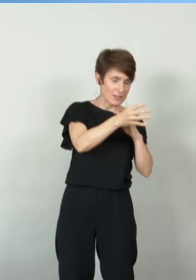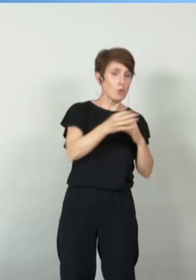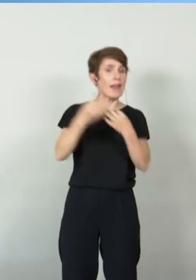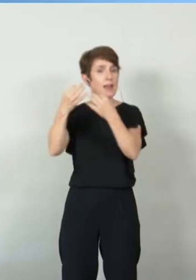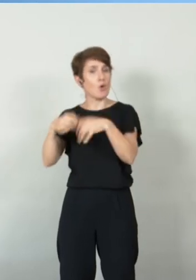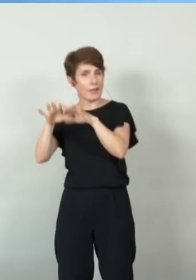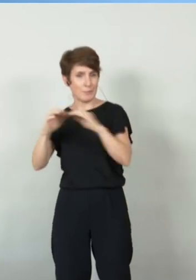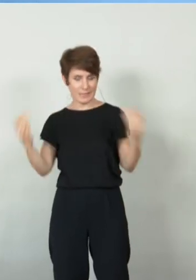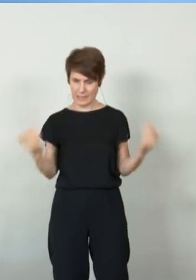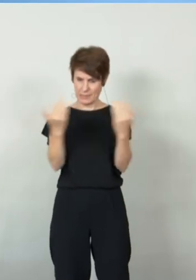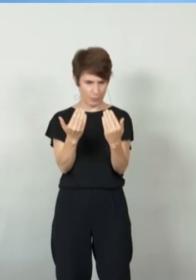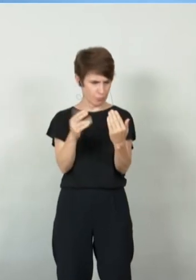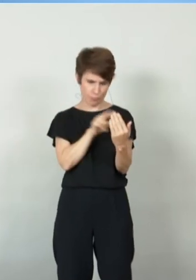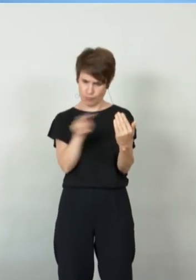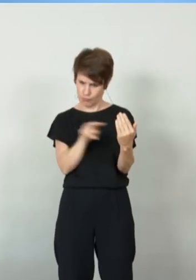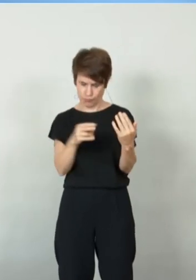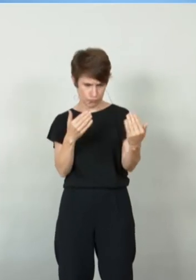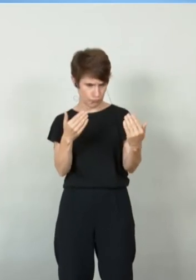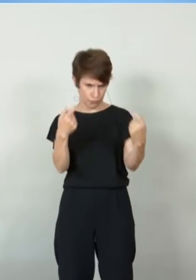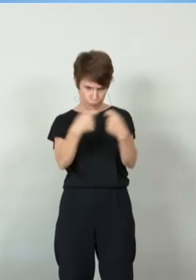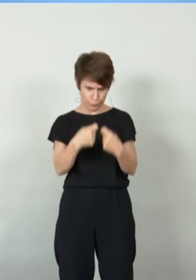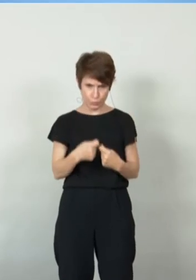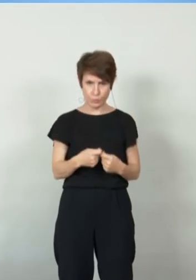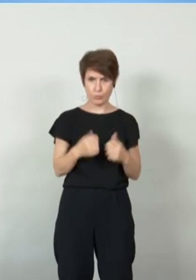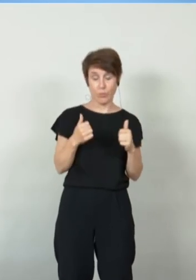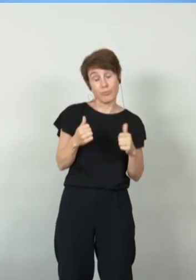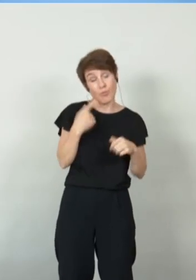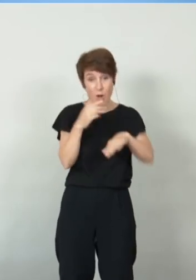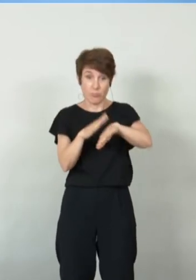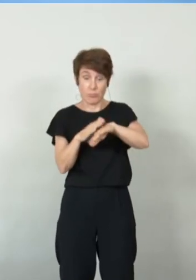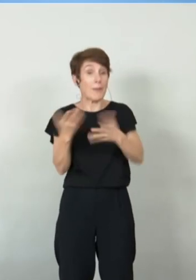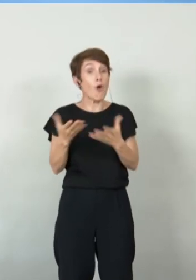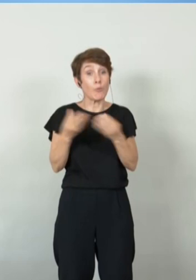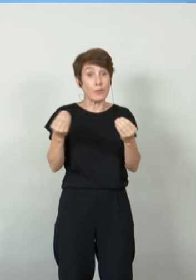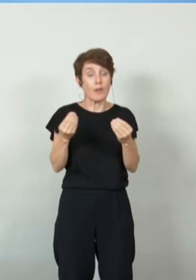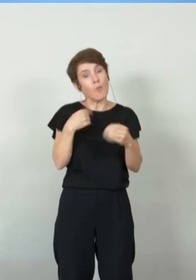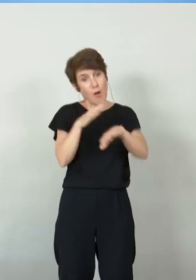facilitait la lecture et voilà je vous invite à peut-être renouveler l'opération merci